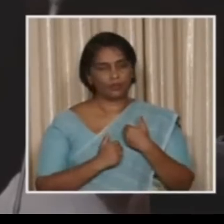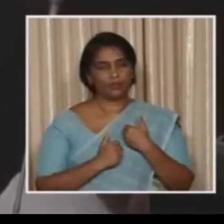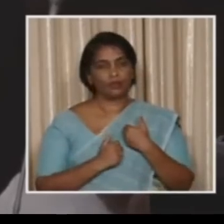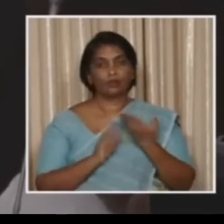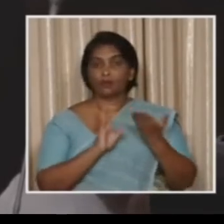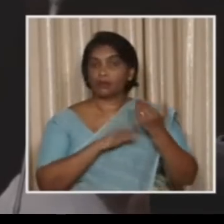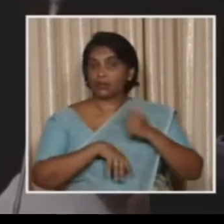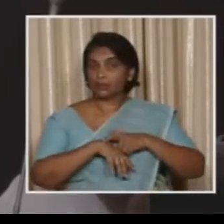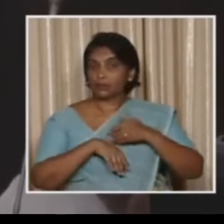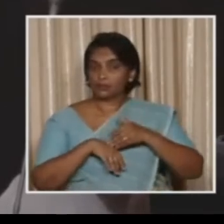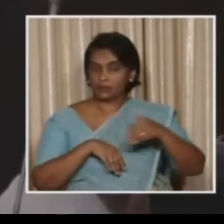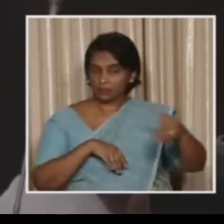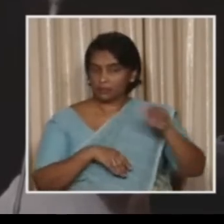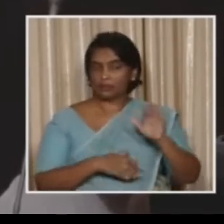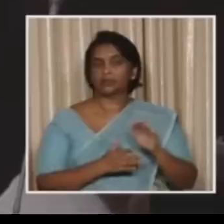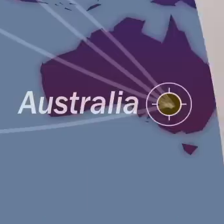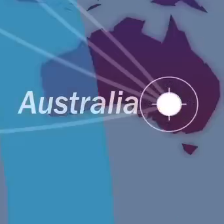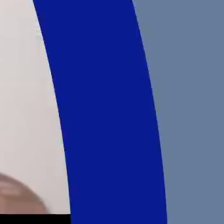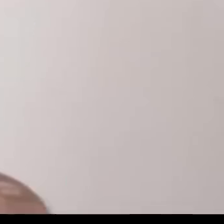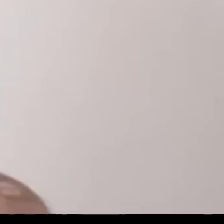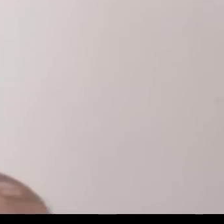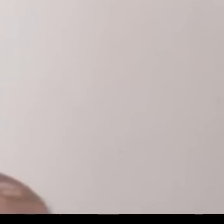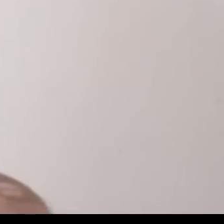அபேகுணவர்த்தன தெரிவித்திருந்தார்.